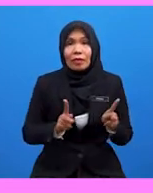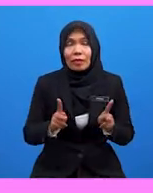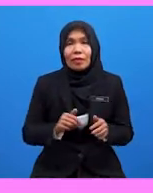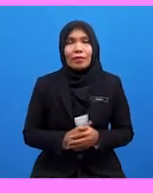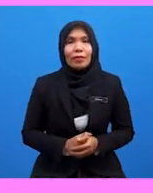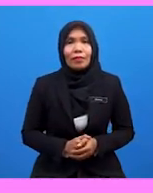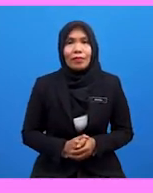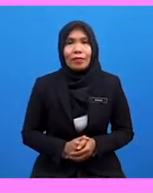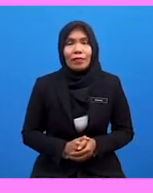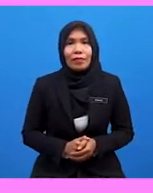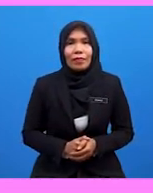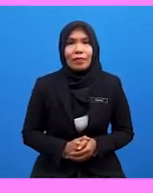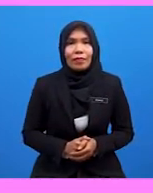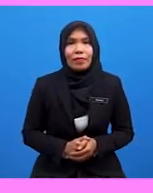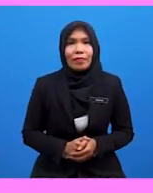sekarang.